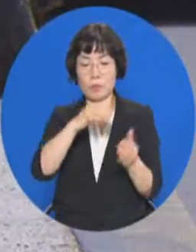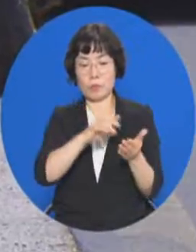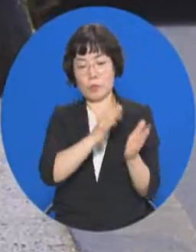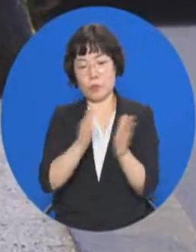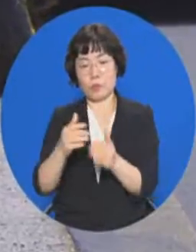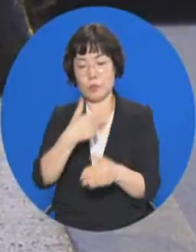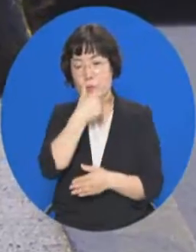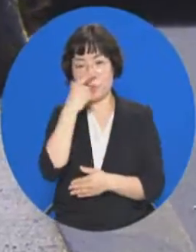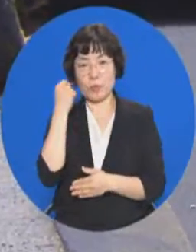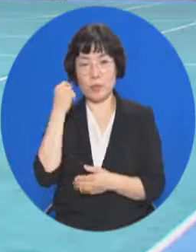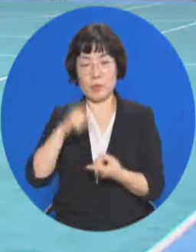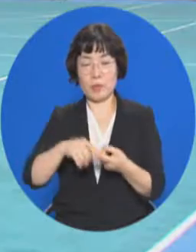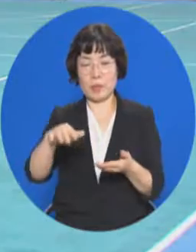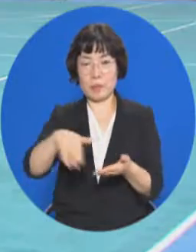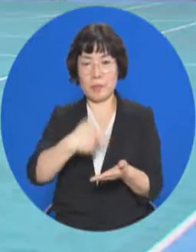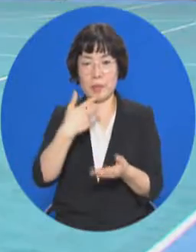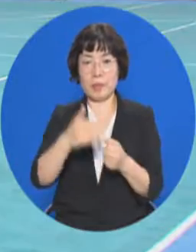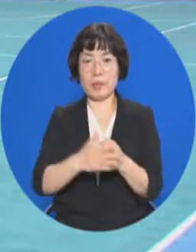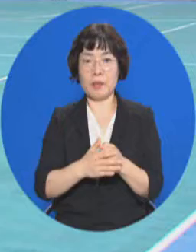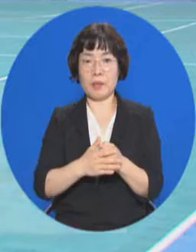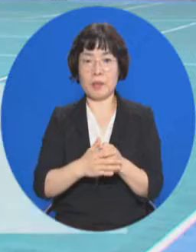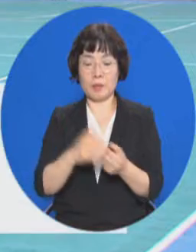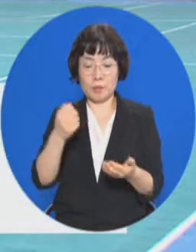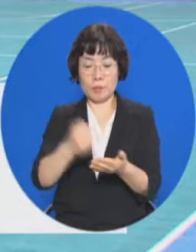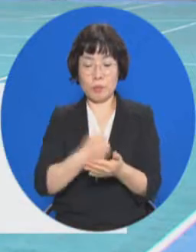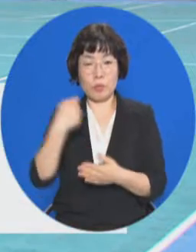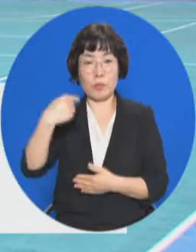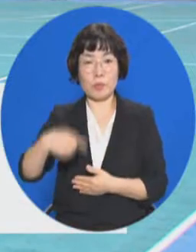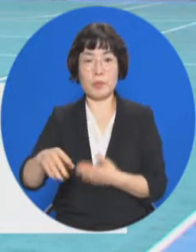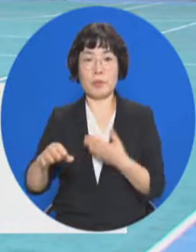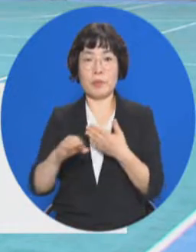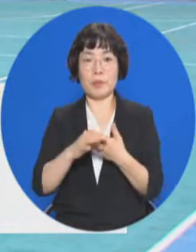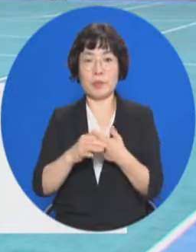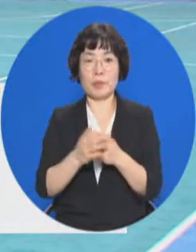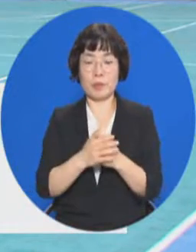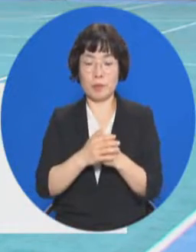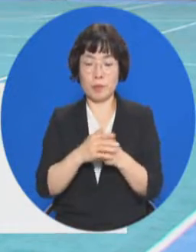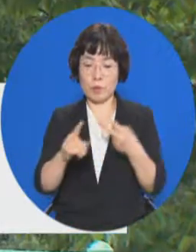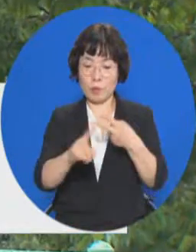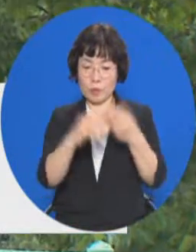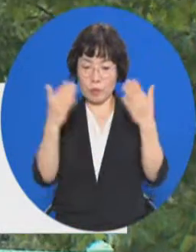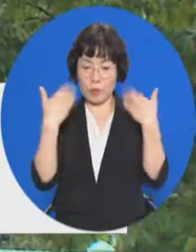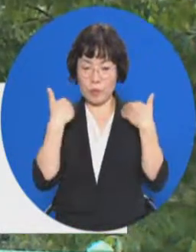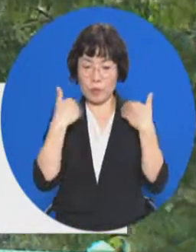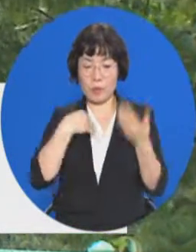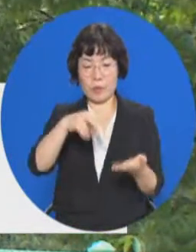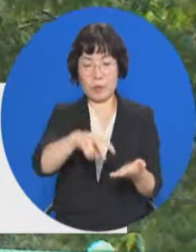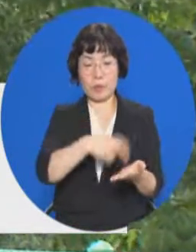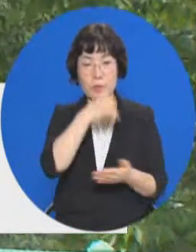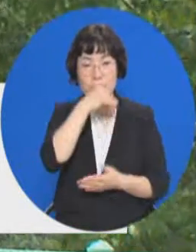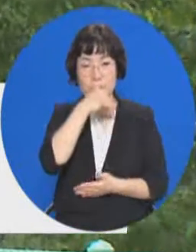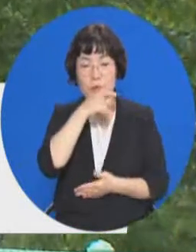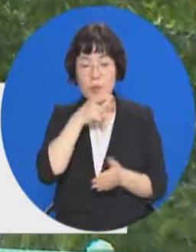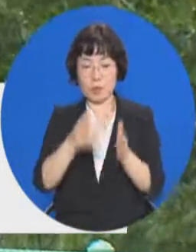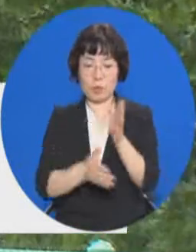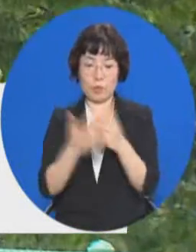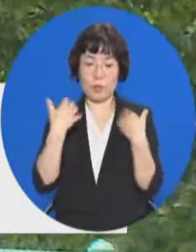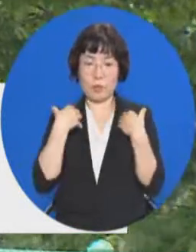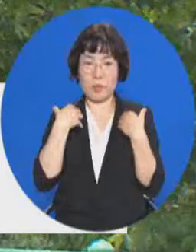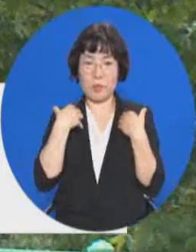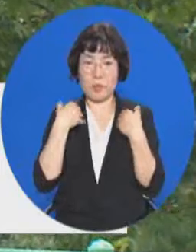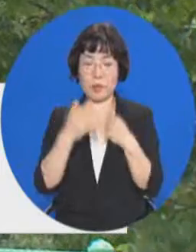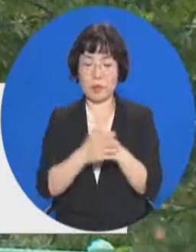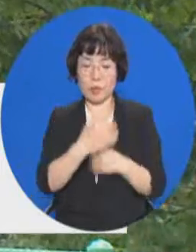터져 나왔습니다. 근데 좀 서운한 게 뭐냐면은 율촌 중학교 차원에서 못 잡아왔지 뭐